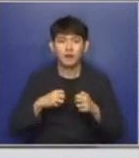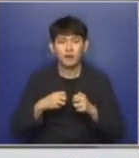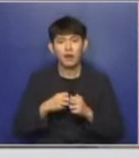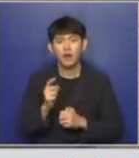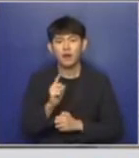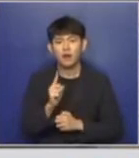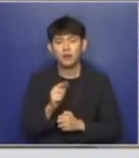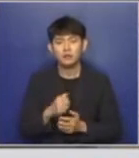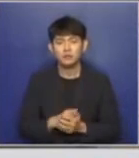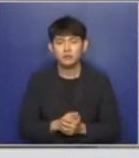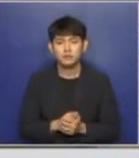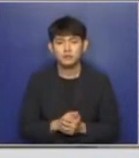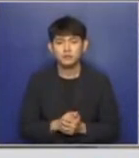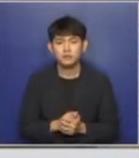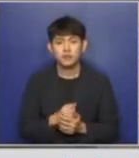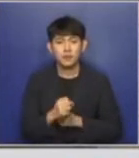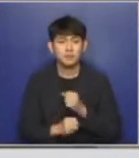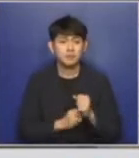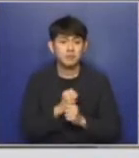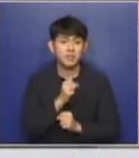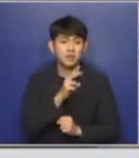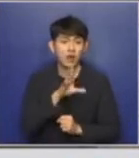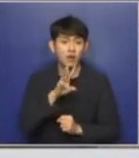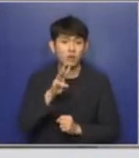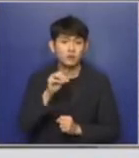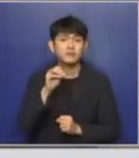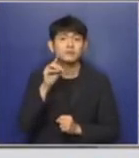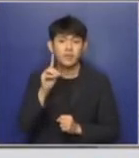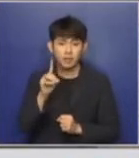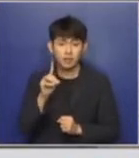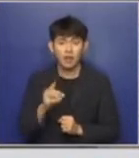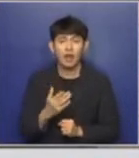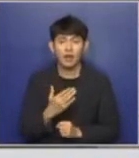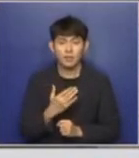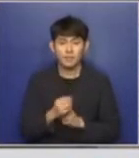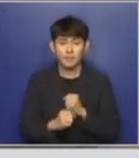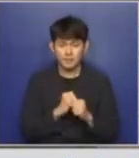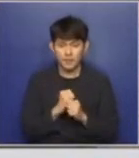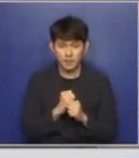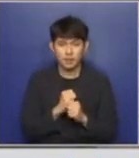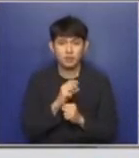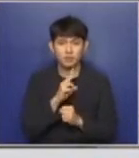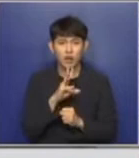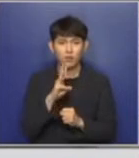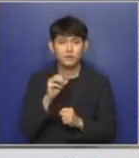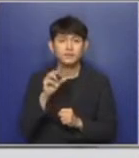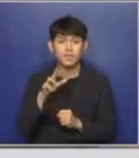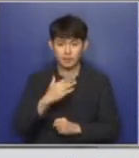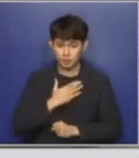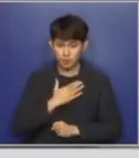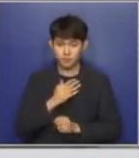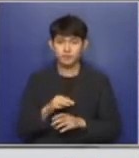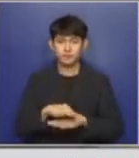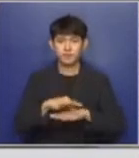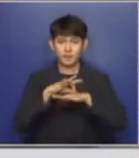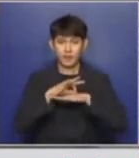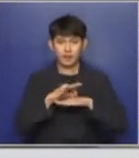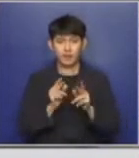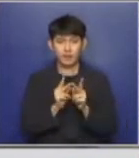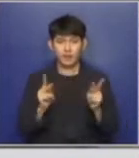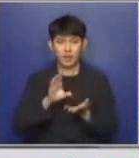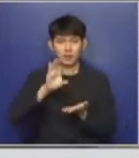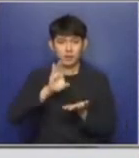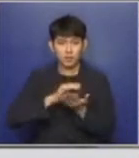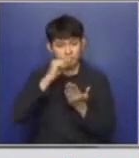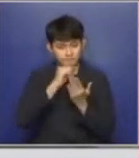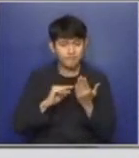ปัญหามันเกิดขึ้นในกรณีที่ปี2561นะครับผมปี2563ผมเป็นกรรมาธิการงบประมาณแผ่นดิน